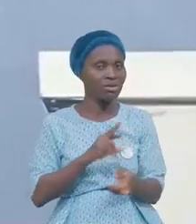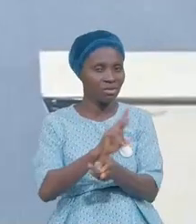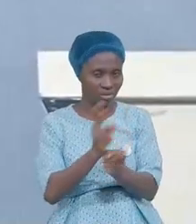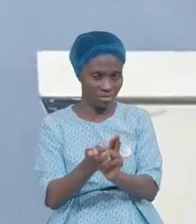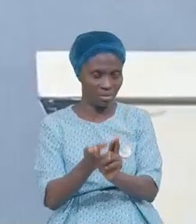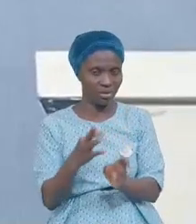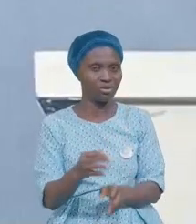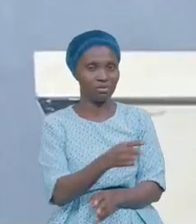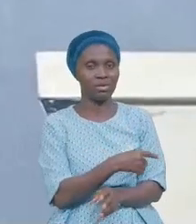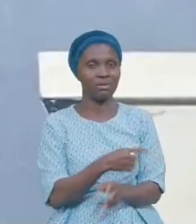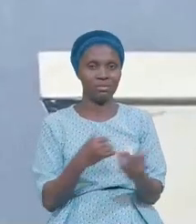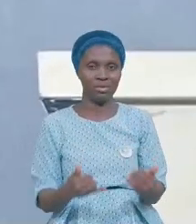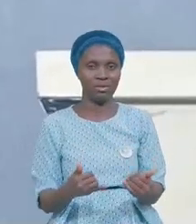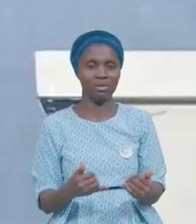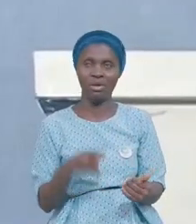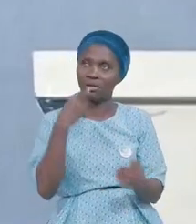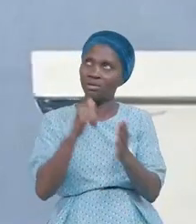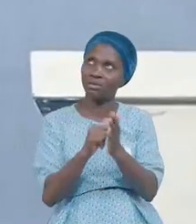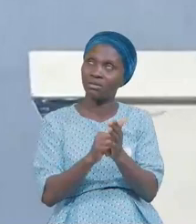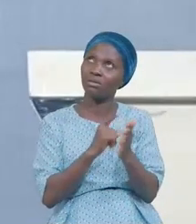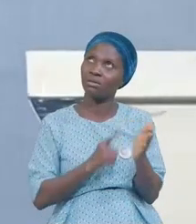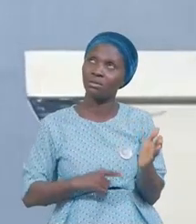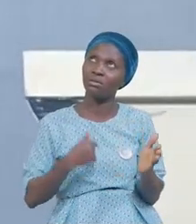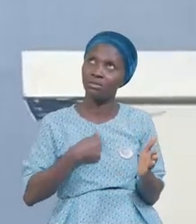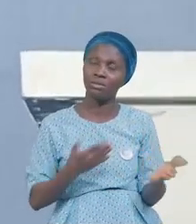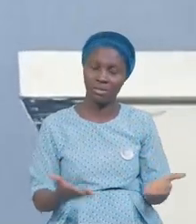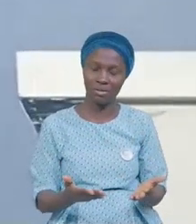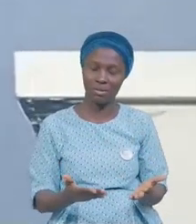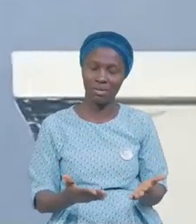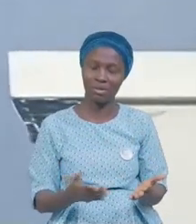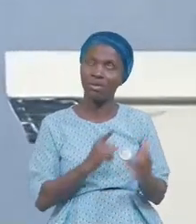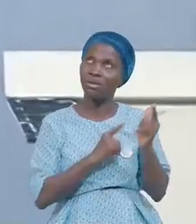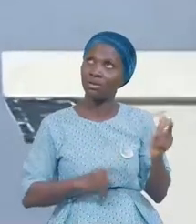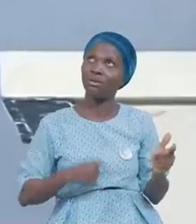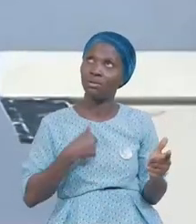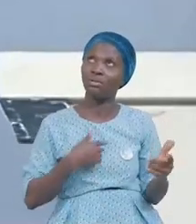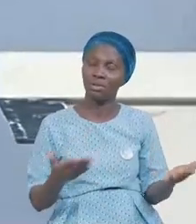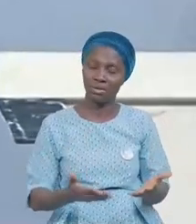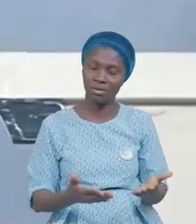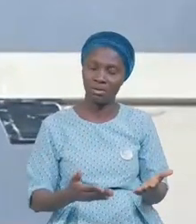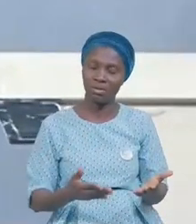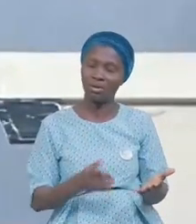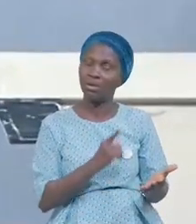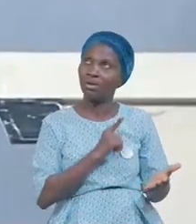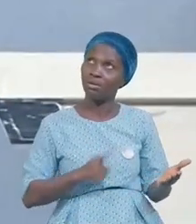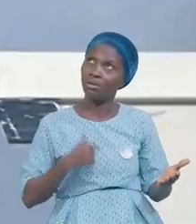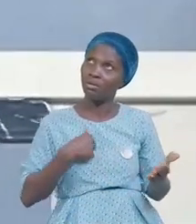Repentez-vous de tout et dites, Seigneur, me voici. Seigneur, me voici. Seigneur, me voici.